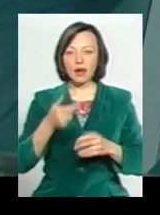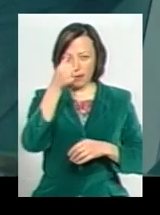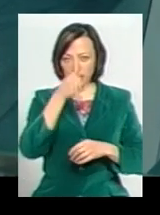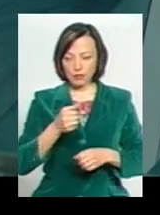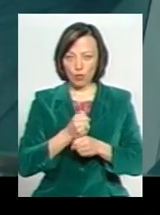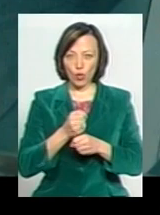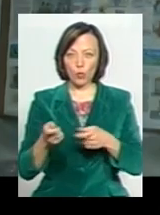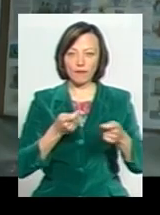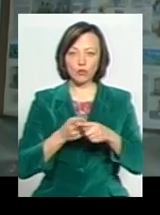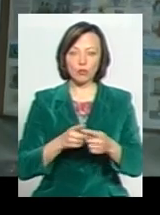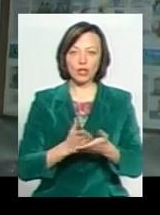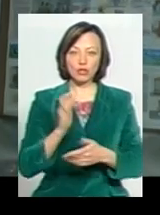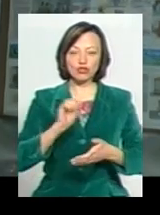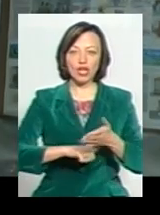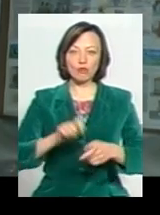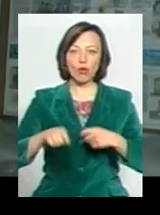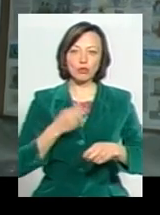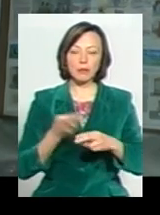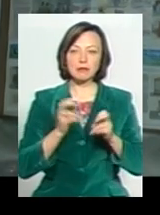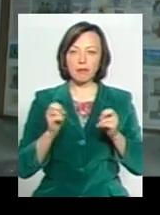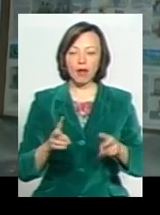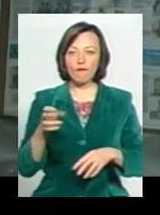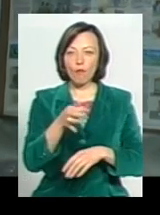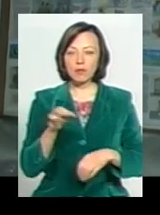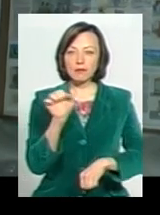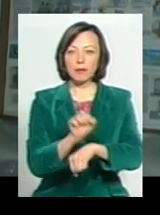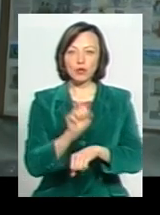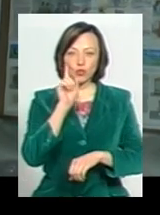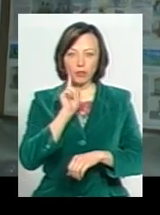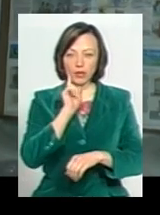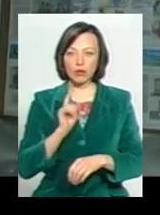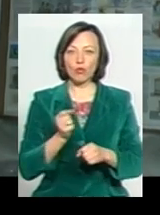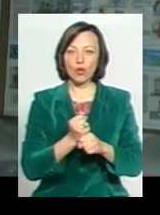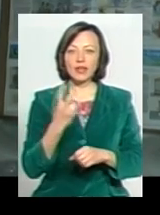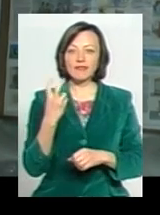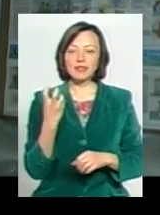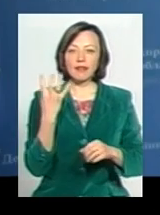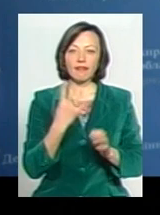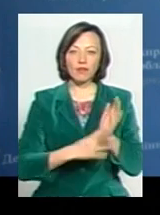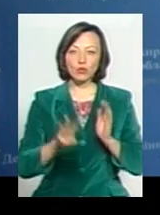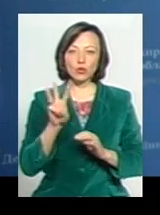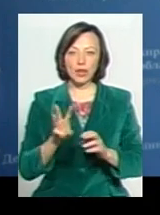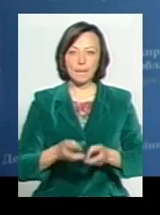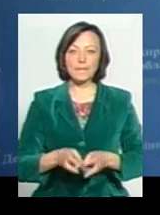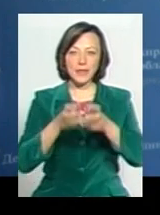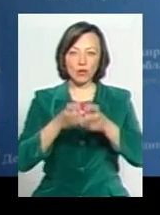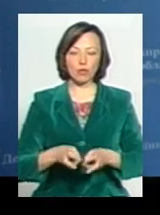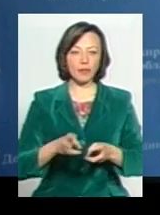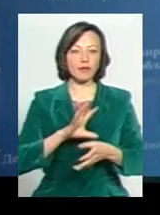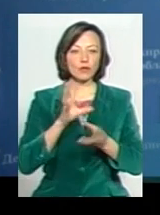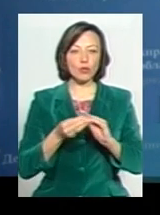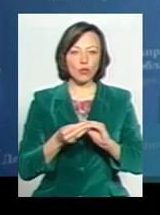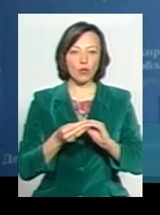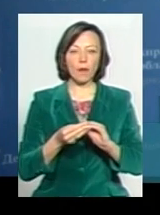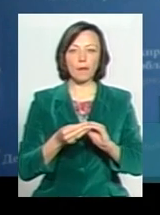у цьому напрямку через порушення безпеки в області було призупинено роботу 293 підйомників. По місту Хмельницькому